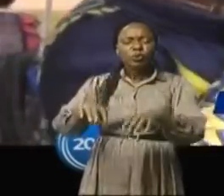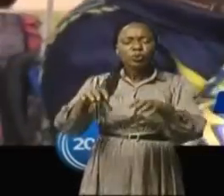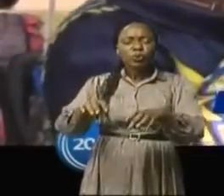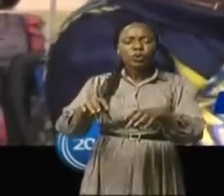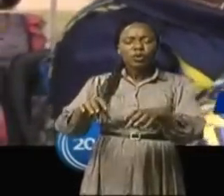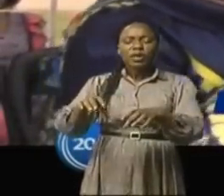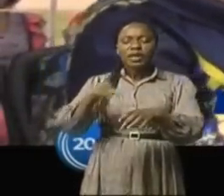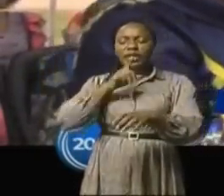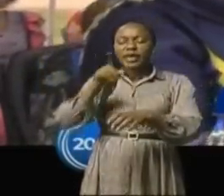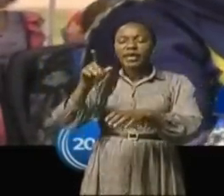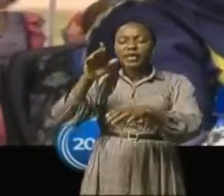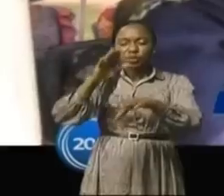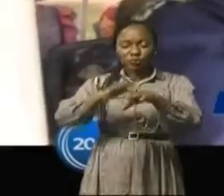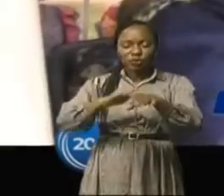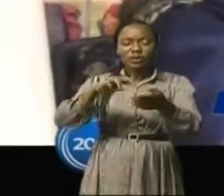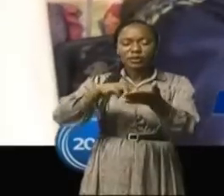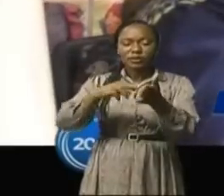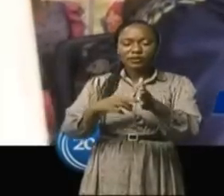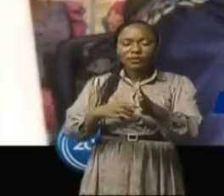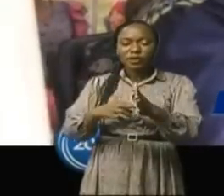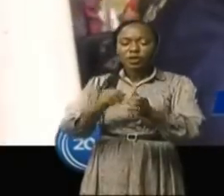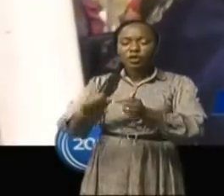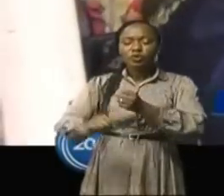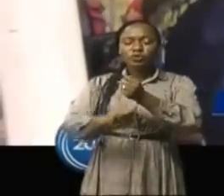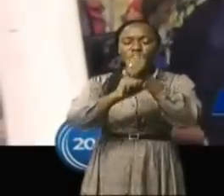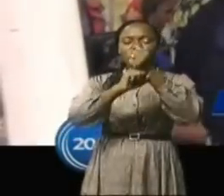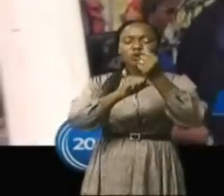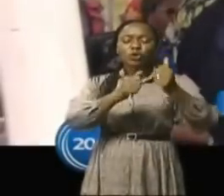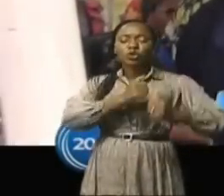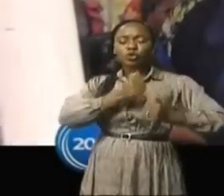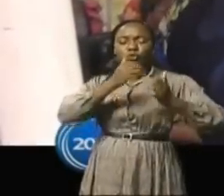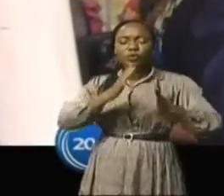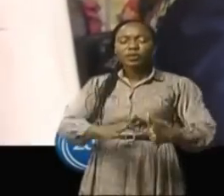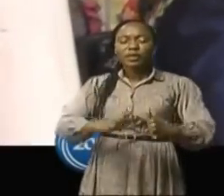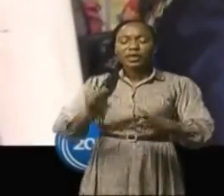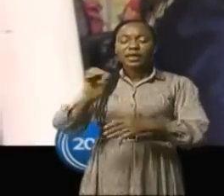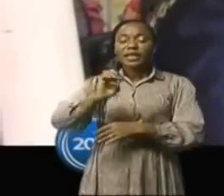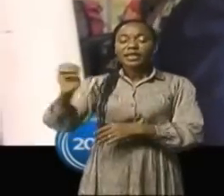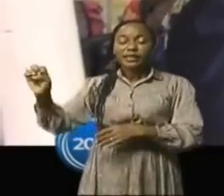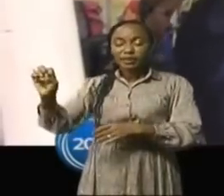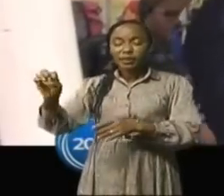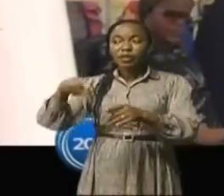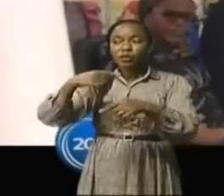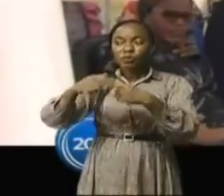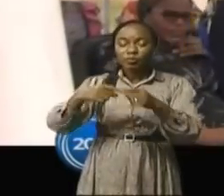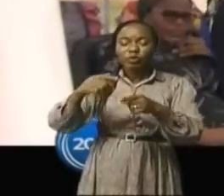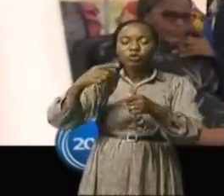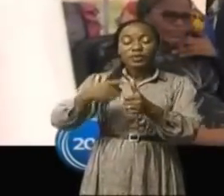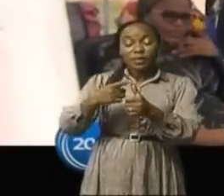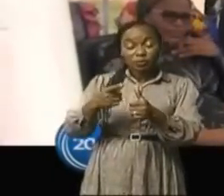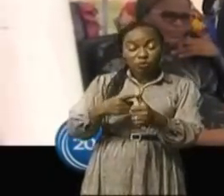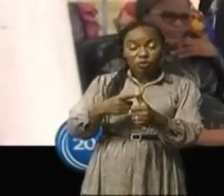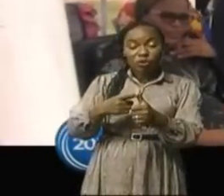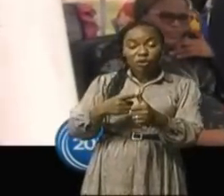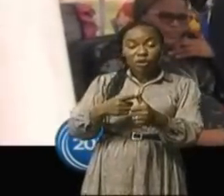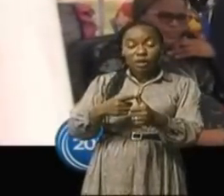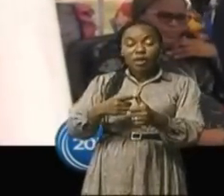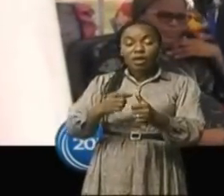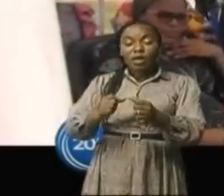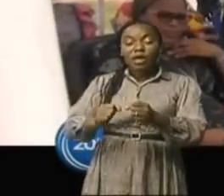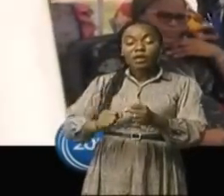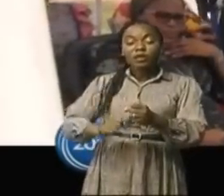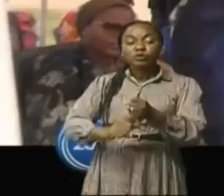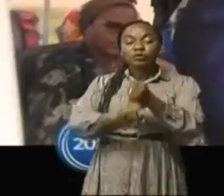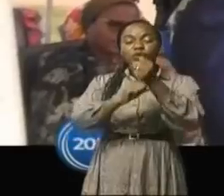Soutenons les combattants qui sont à l'est et commençons d'abord à soutenir notre